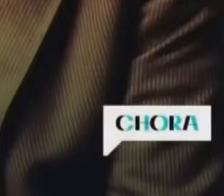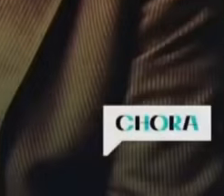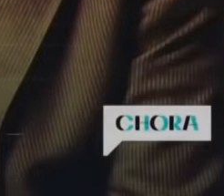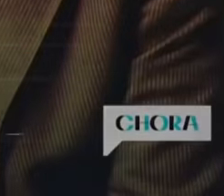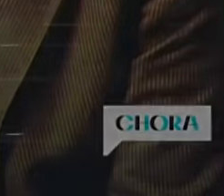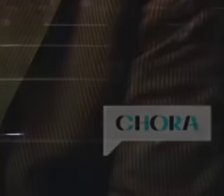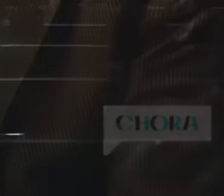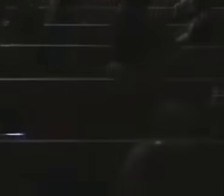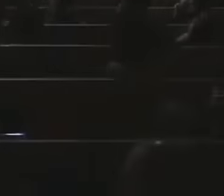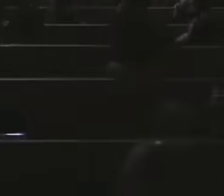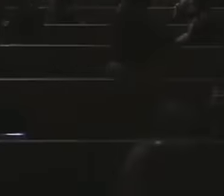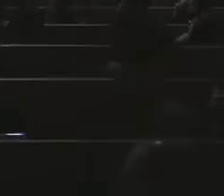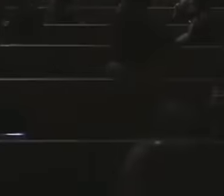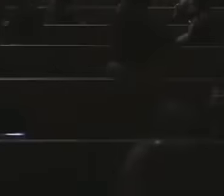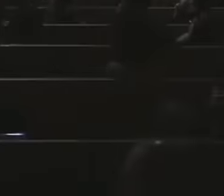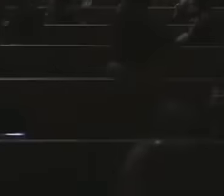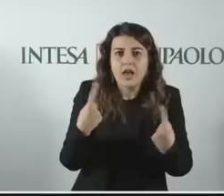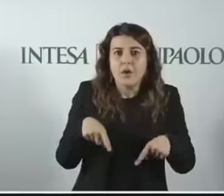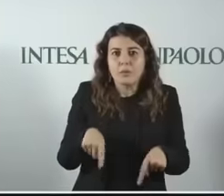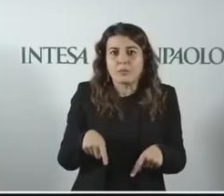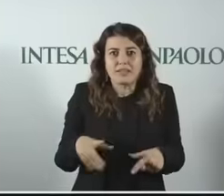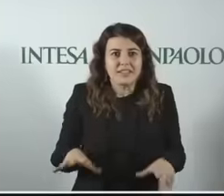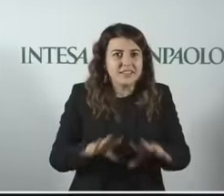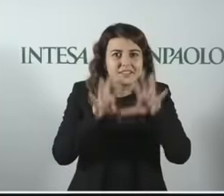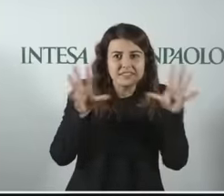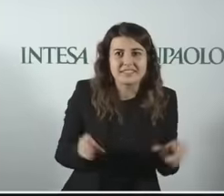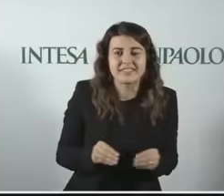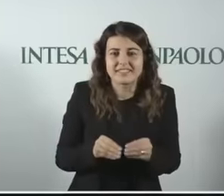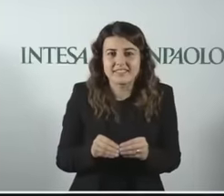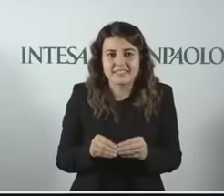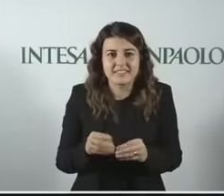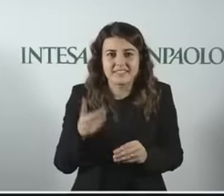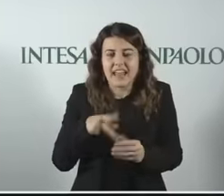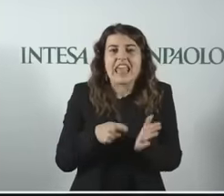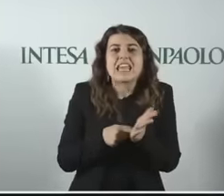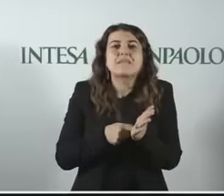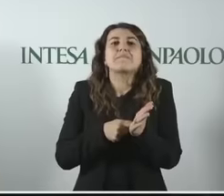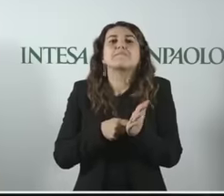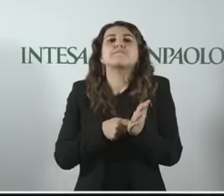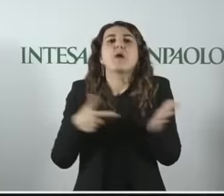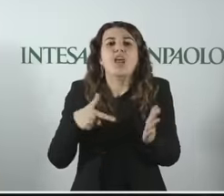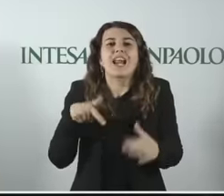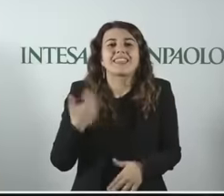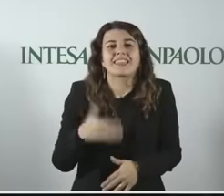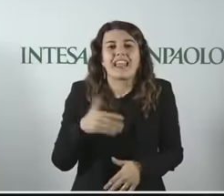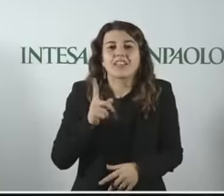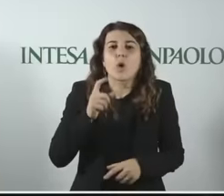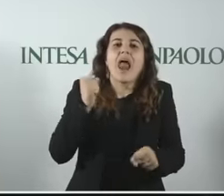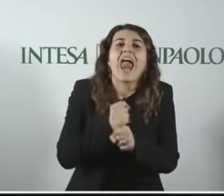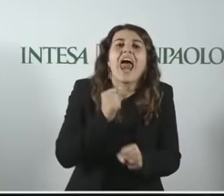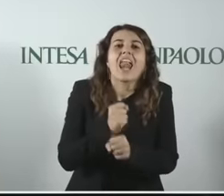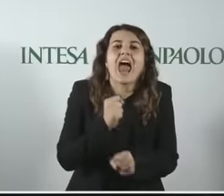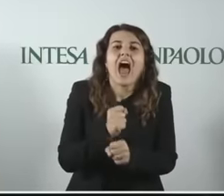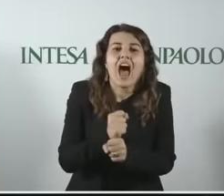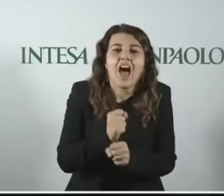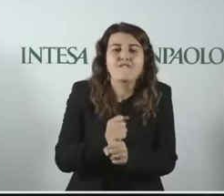Eh insomma siamo siamo entrati diciamo nell'ambito l'importanza l'importanza sociale di alcuni mestieri come